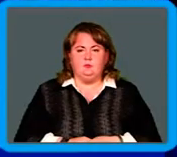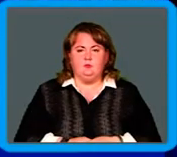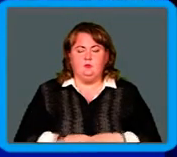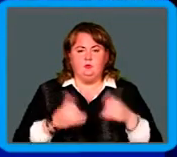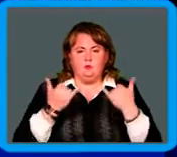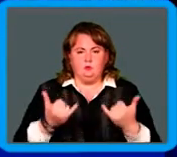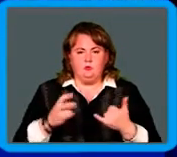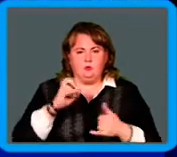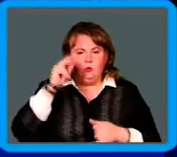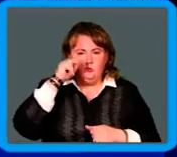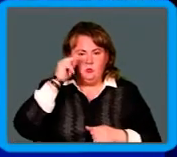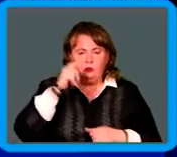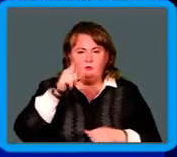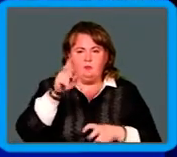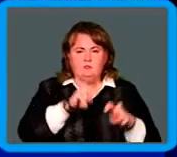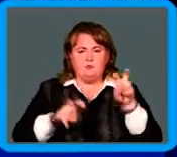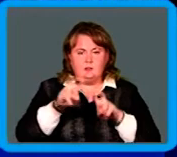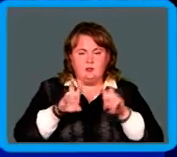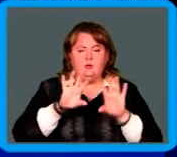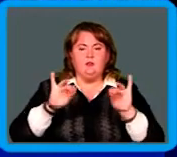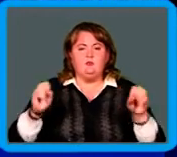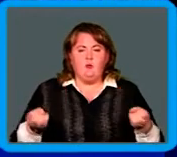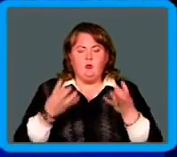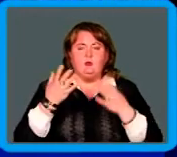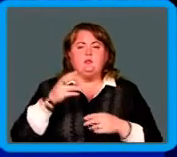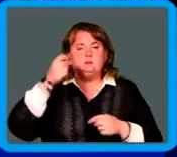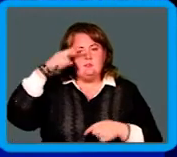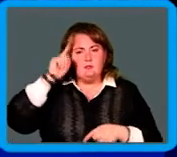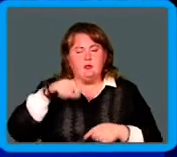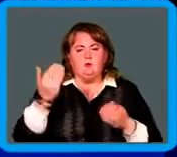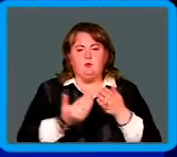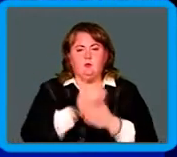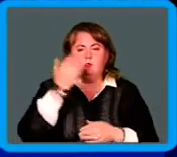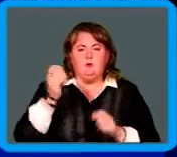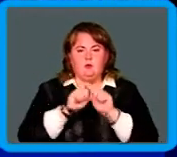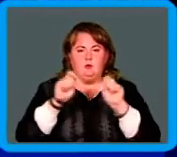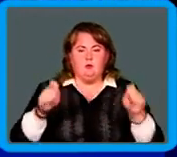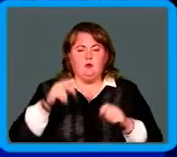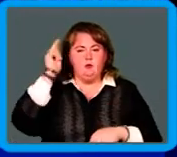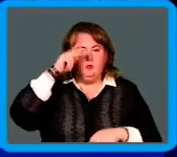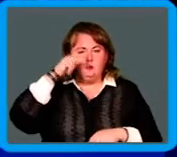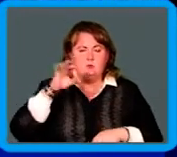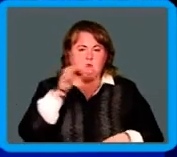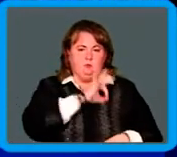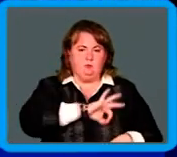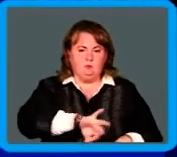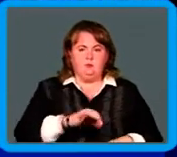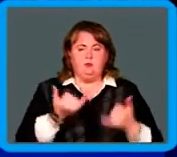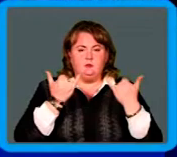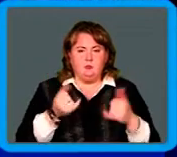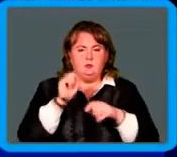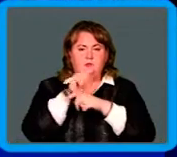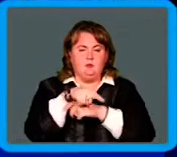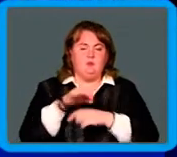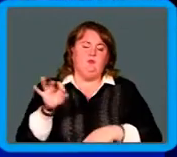уроке вы искали и творили знания новые открыли научились их применять теперь задание легко вам